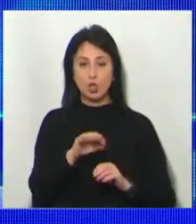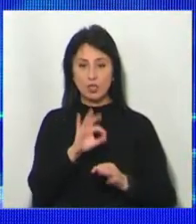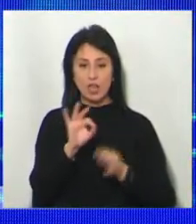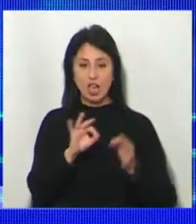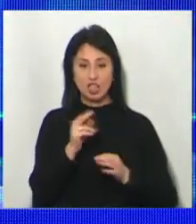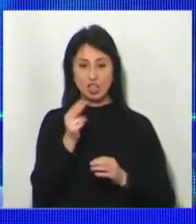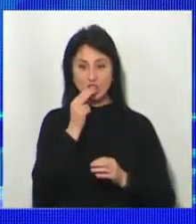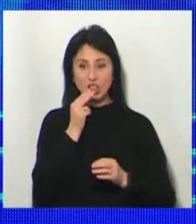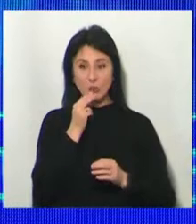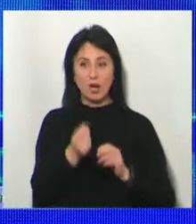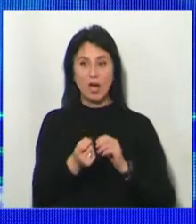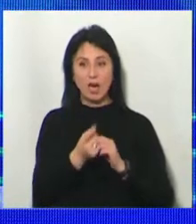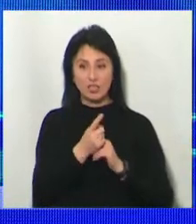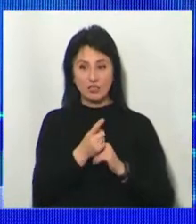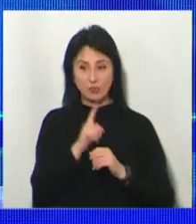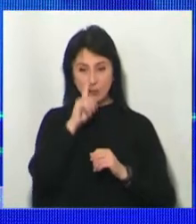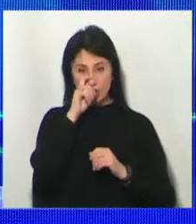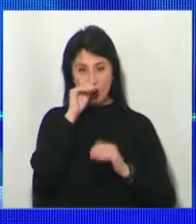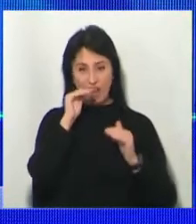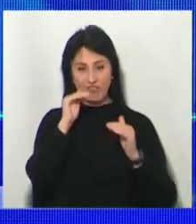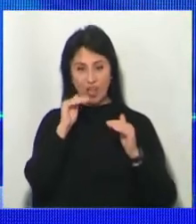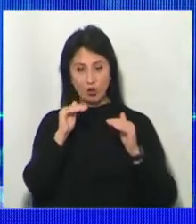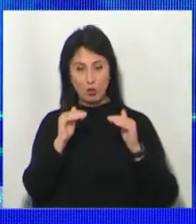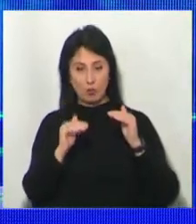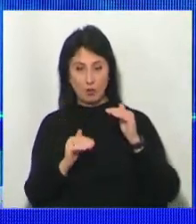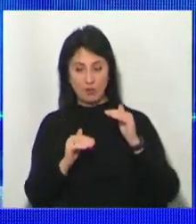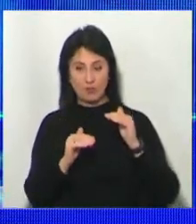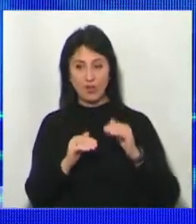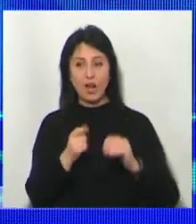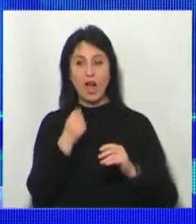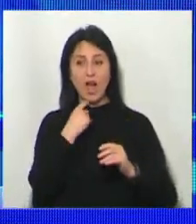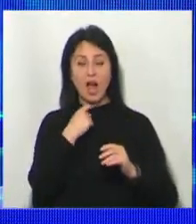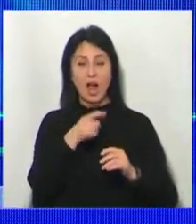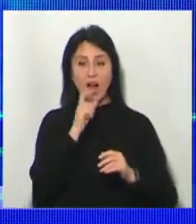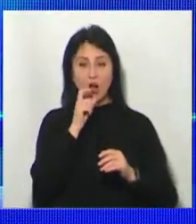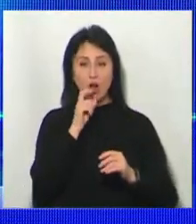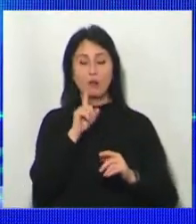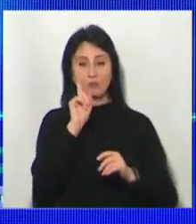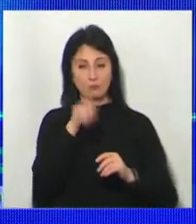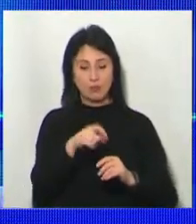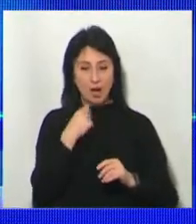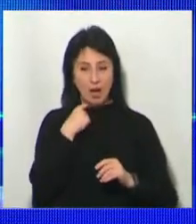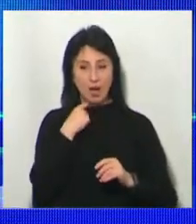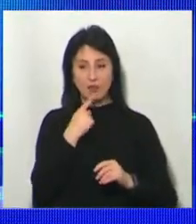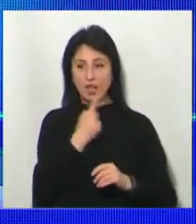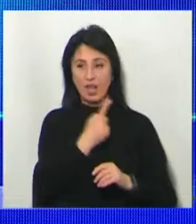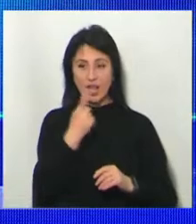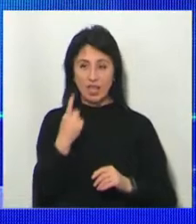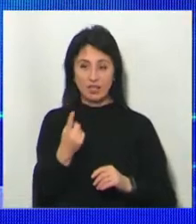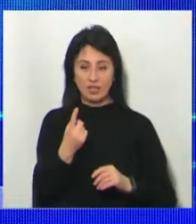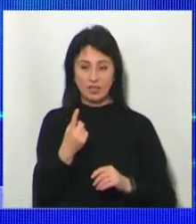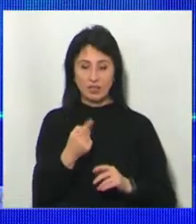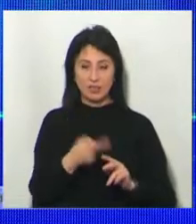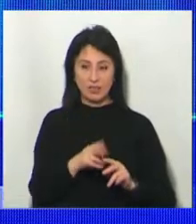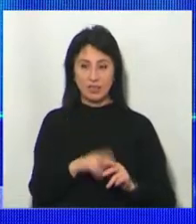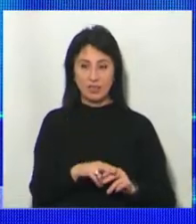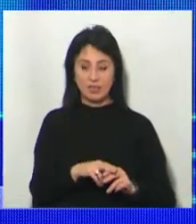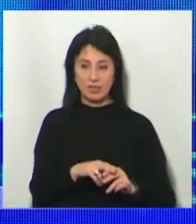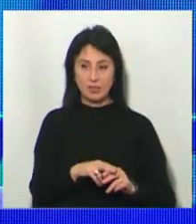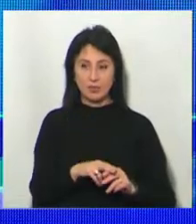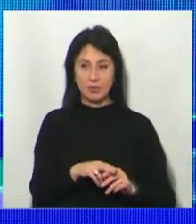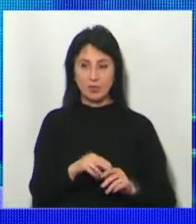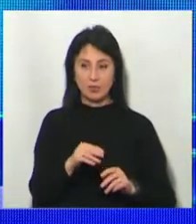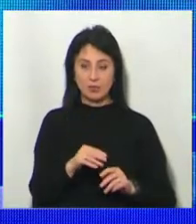მოხმარება იწვევს რასაკვირველია მჟავიანობისკენ გადახრას და ალკოჰოლის ჭარბი მოხმარება, და ალკოჰოლი არის ერთ-ერთი ის ესე